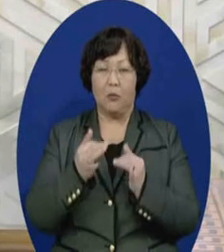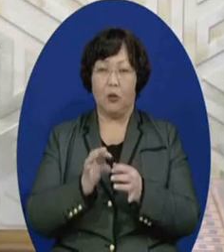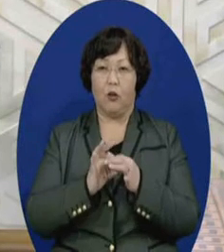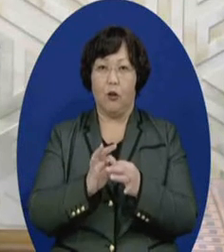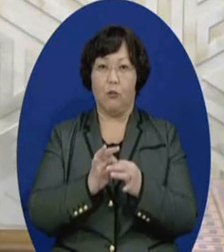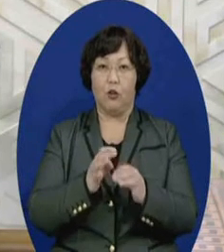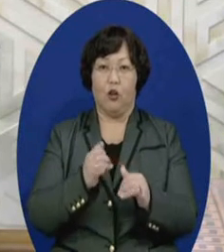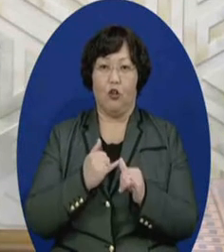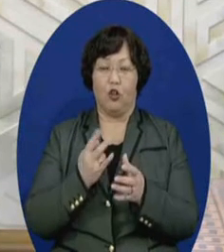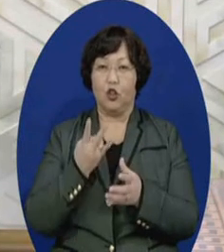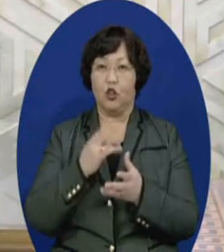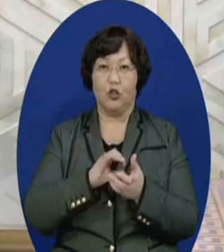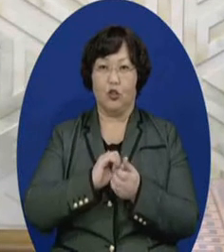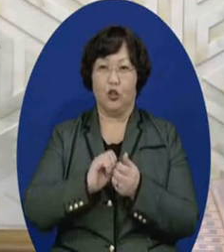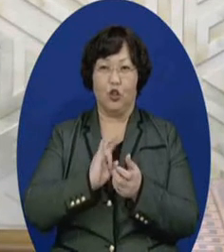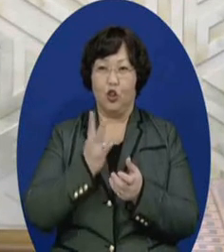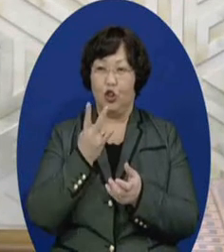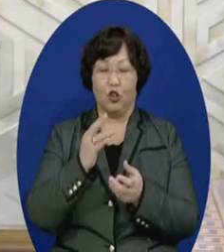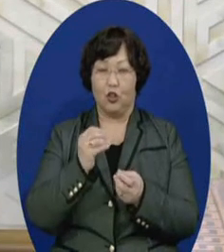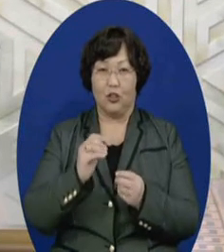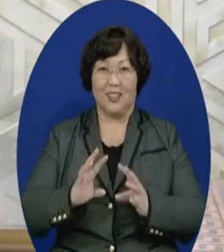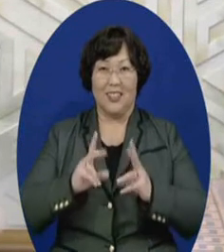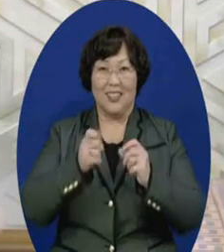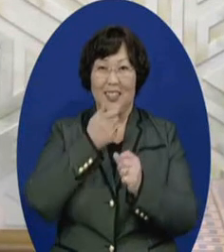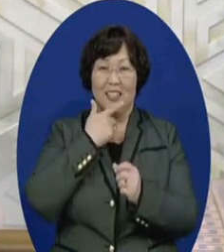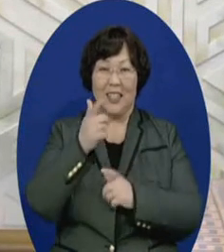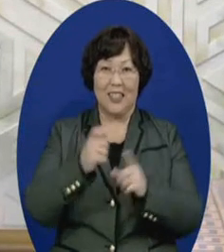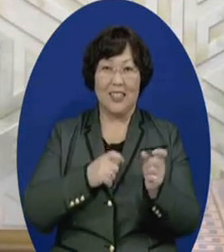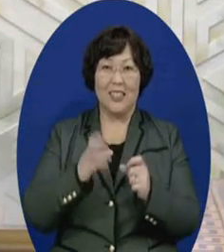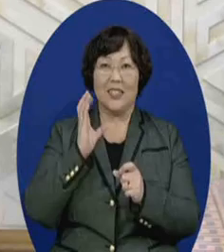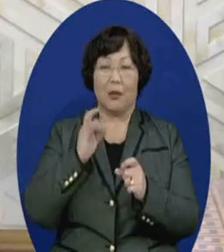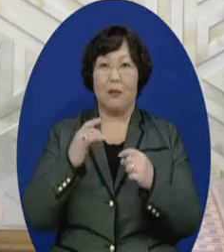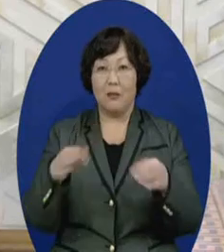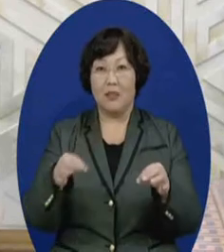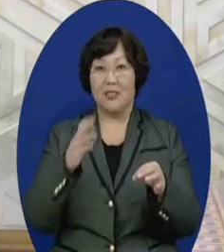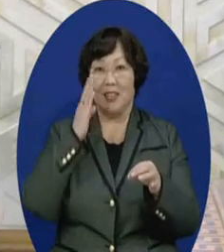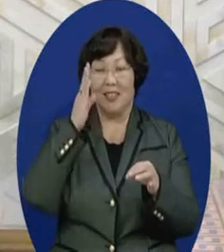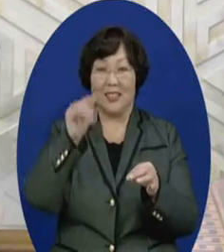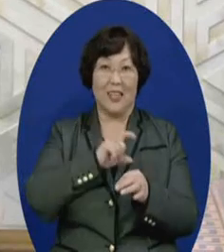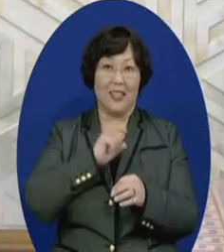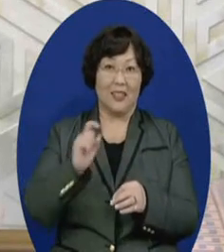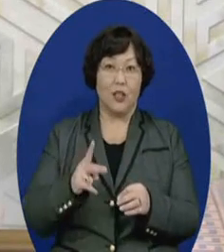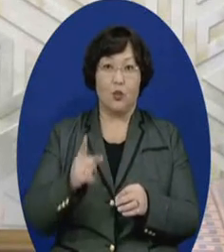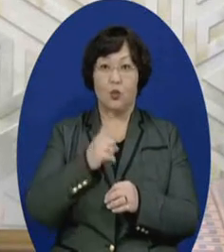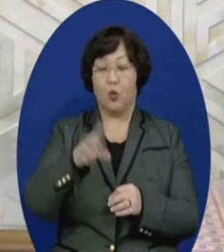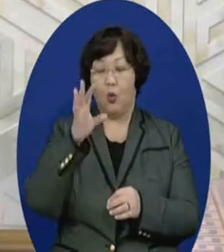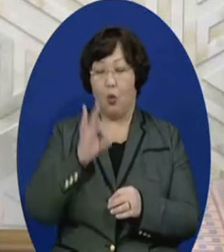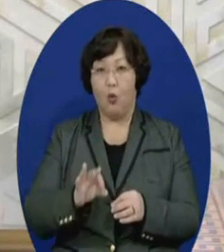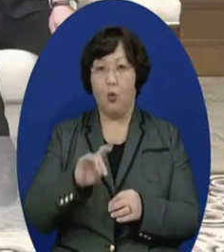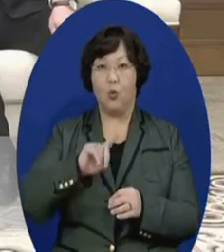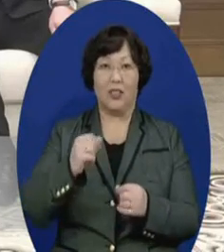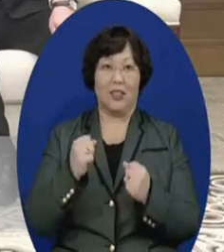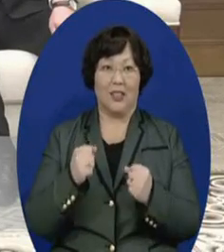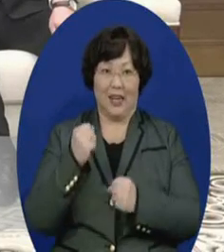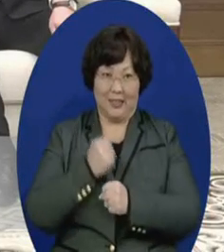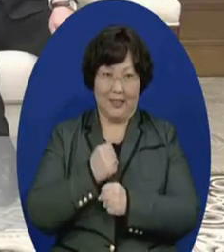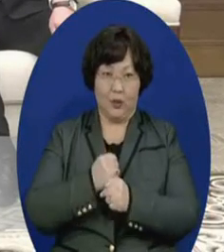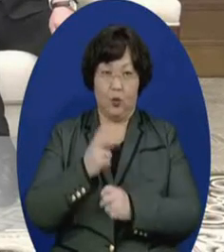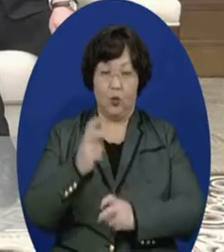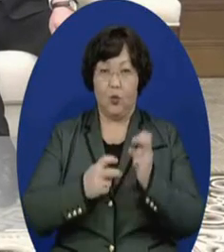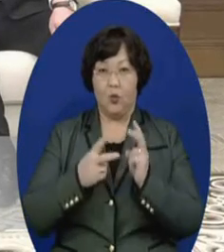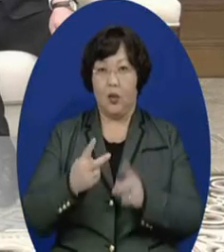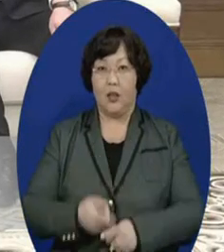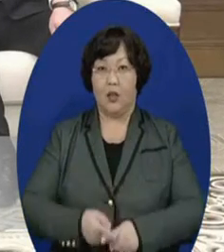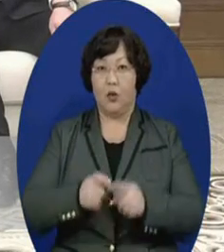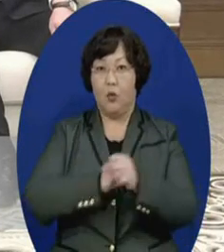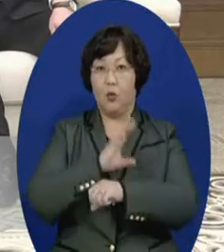болсон хохирлыг нөхөж чадаагүй. Эдийн засгийн салбарууд эмзэг байна. Цаашид зах зээл бүрэн хүчин чадлаараа ажиллаж, үйлдвэрлэл үйлчилгээ сэргэж, цар тахлын